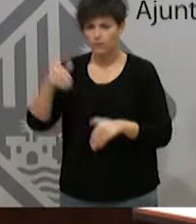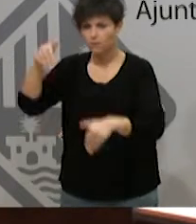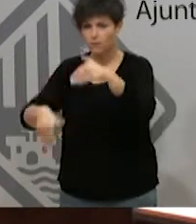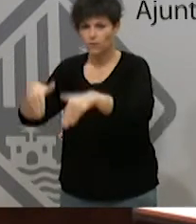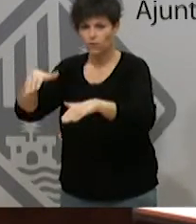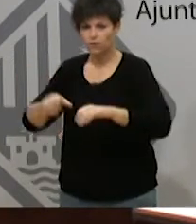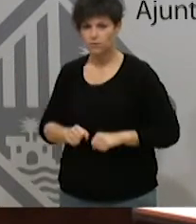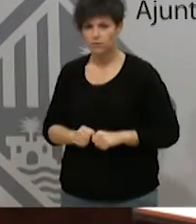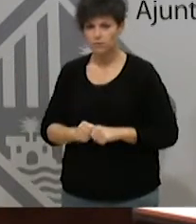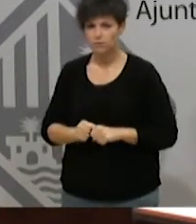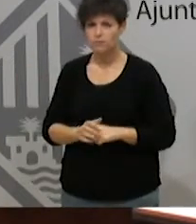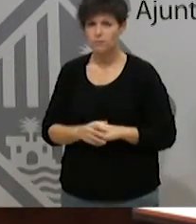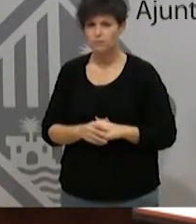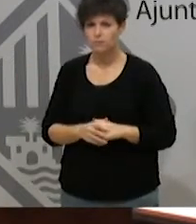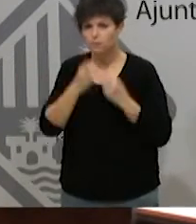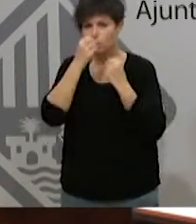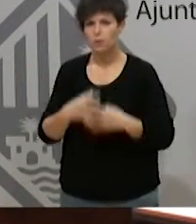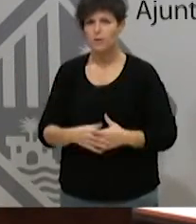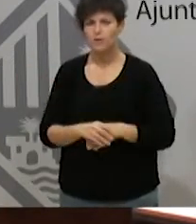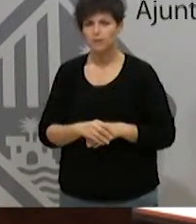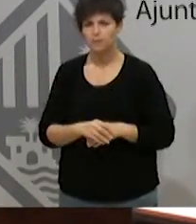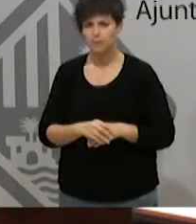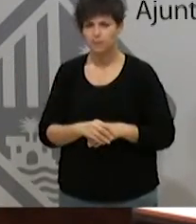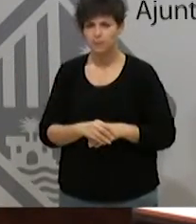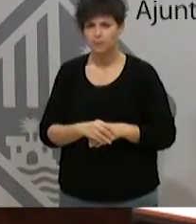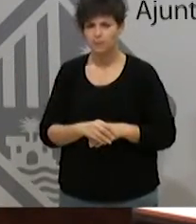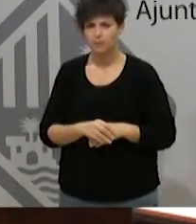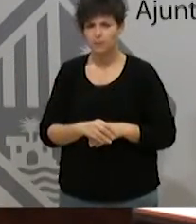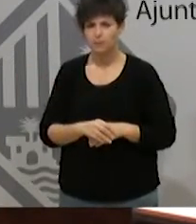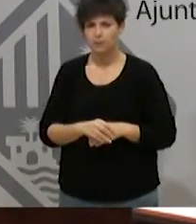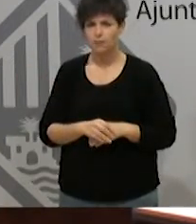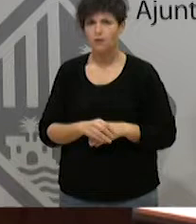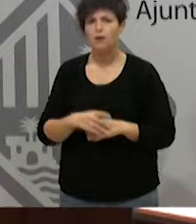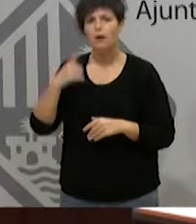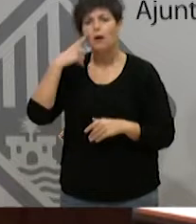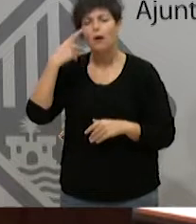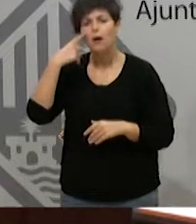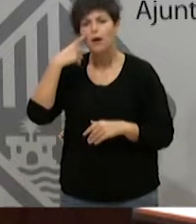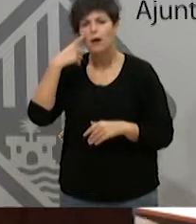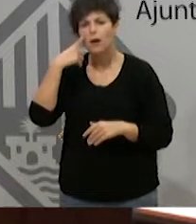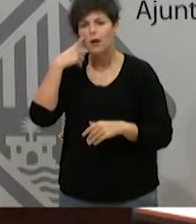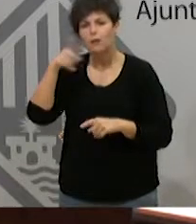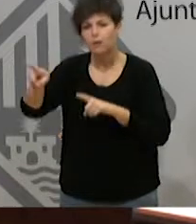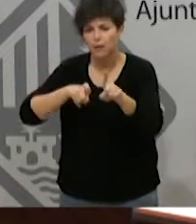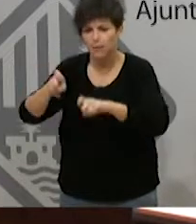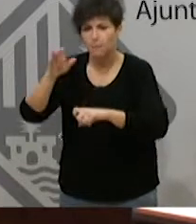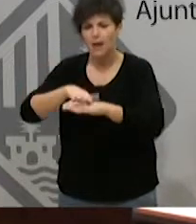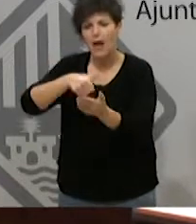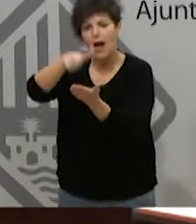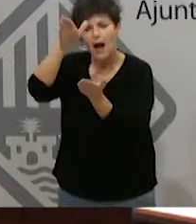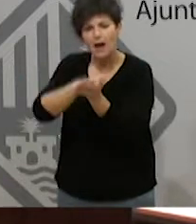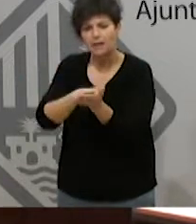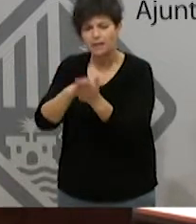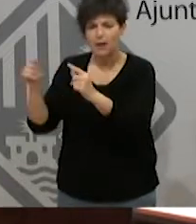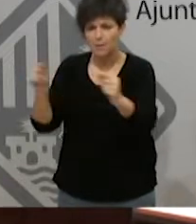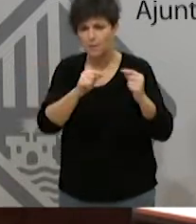Abstencions? Molt bé. Designació d'interventors per a l'aprovació de l'acte d'aquesta sessió.